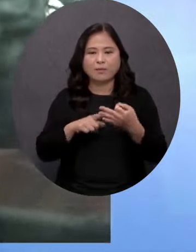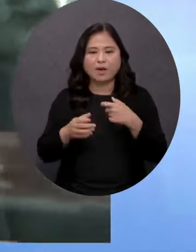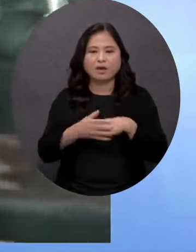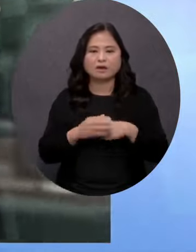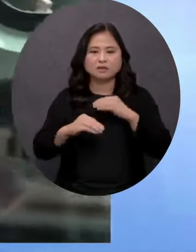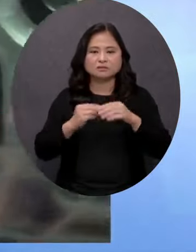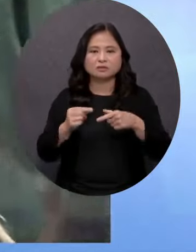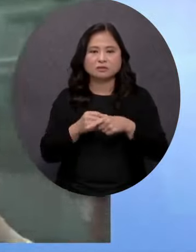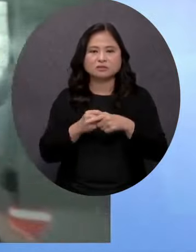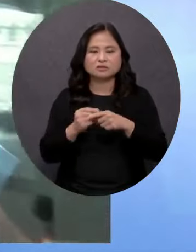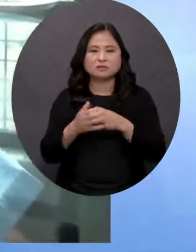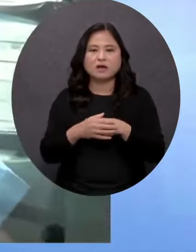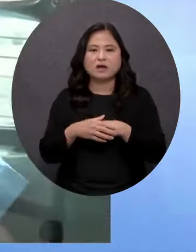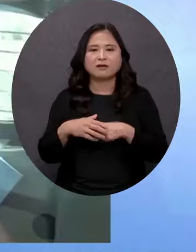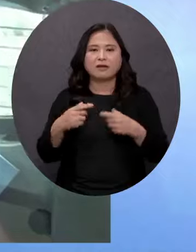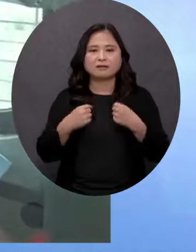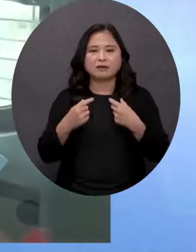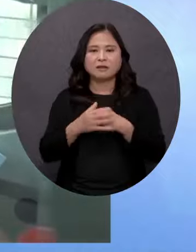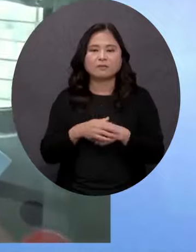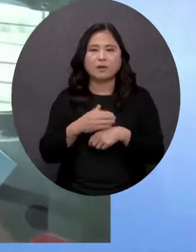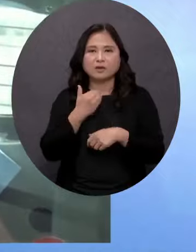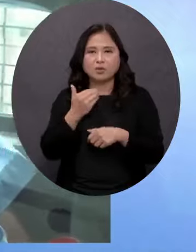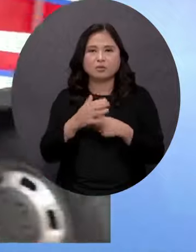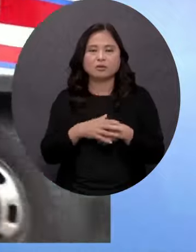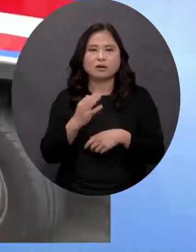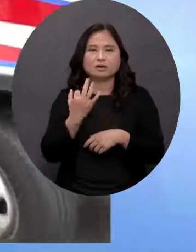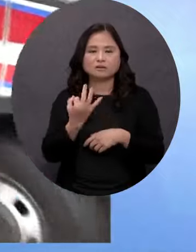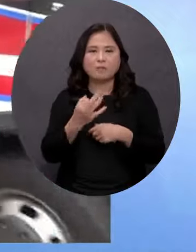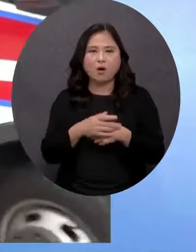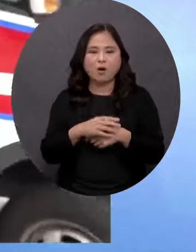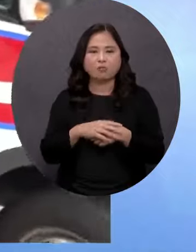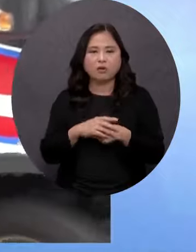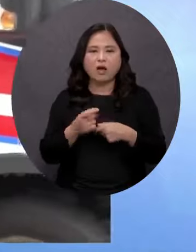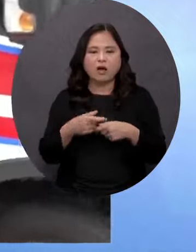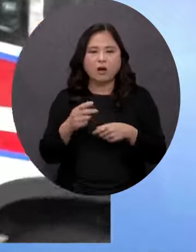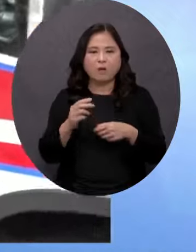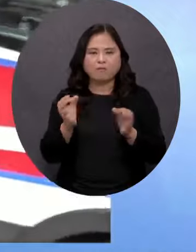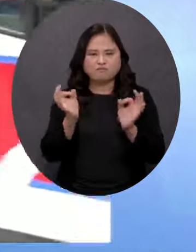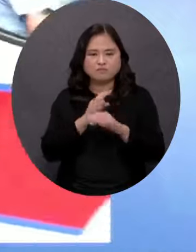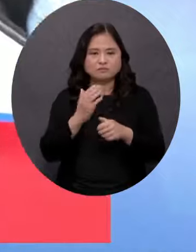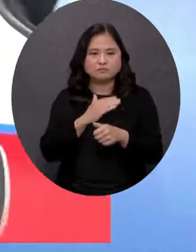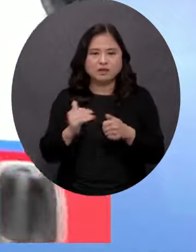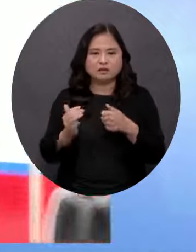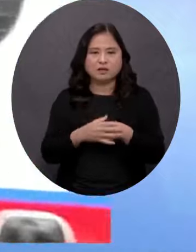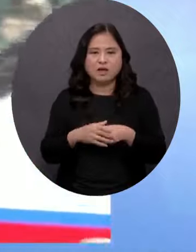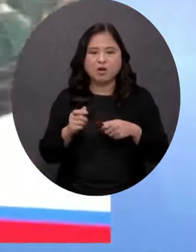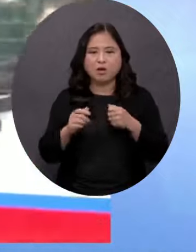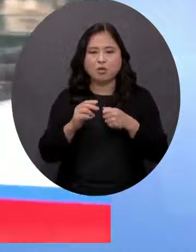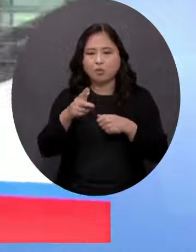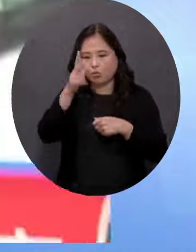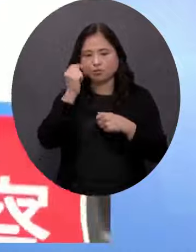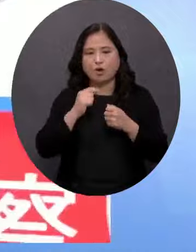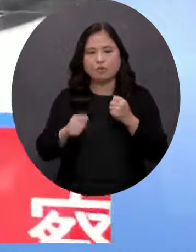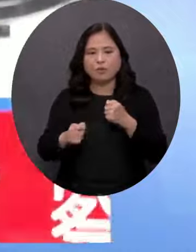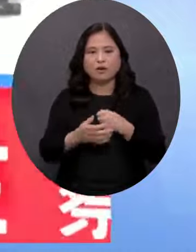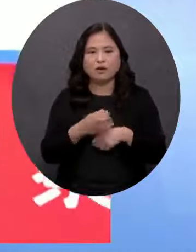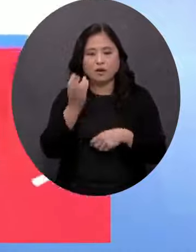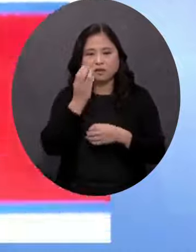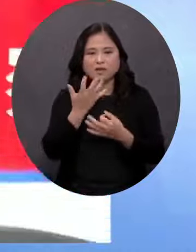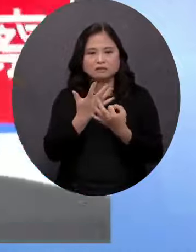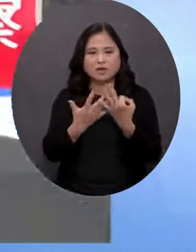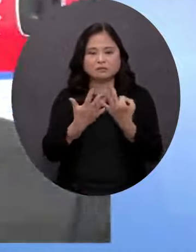任项目经理被控三项误杀罪，案件在观塘裁判法院提堂。35岁的被告简浩佳报